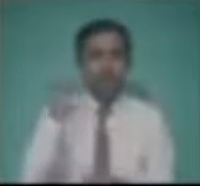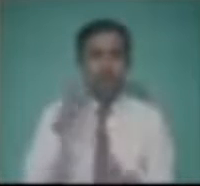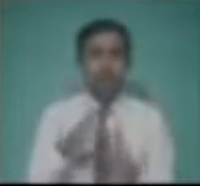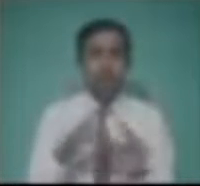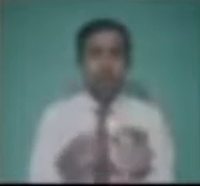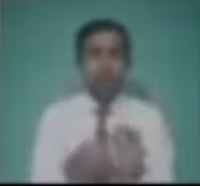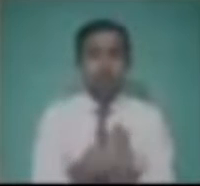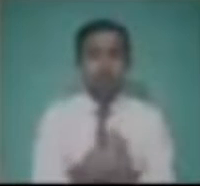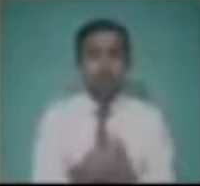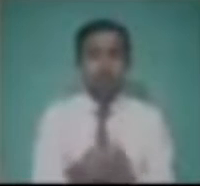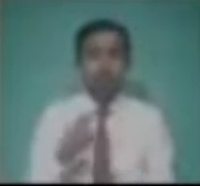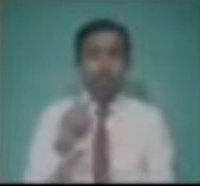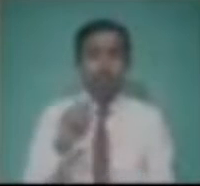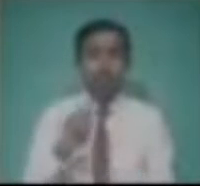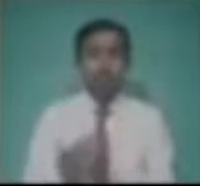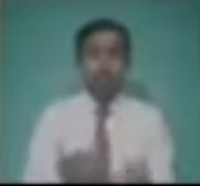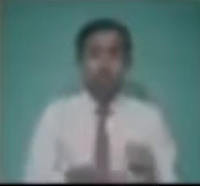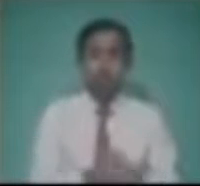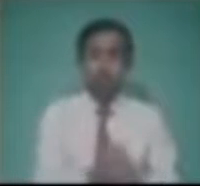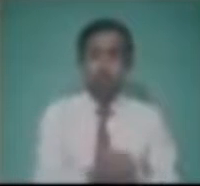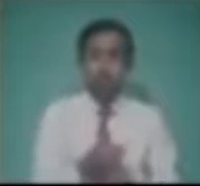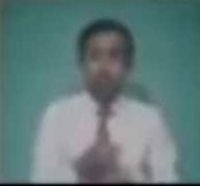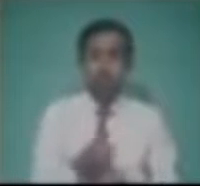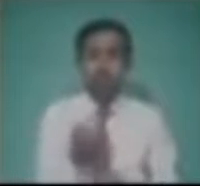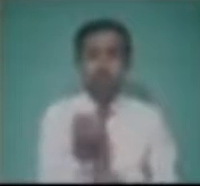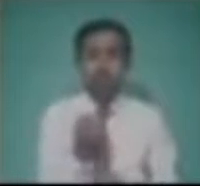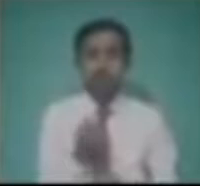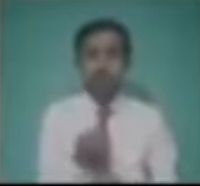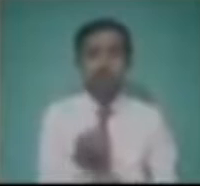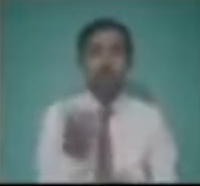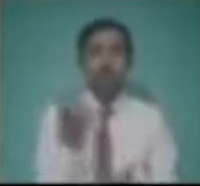ඩොලර් මිලියන 20ක පගාවක් ගහලා ඒ